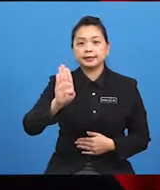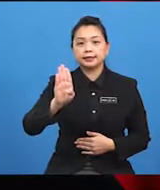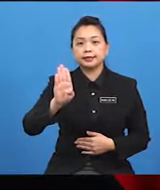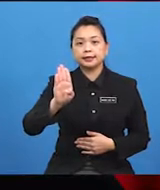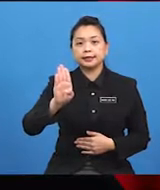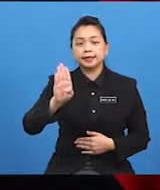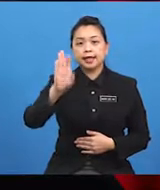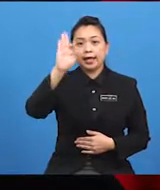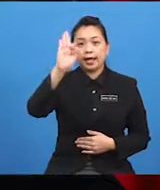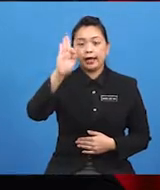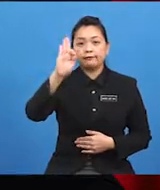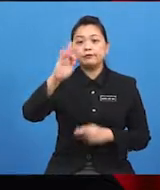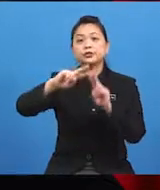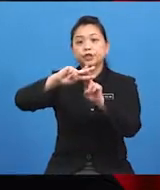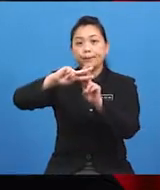F sharp